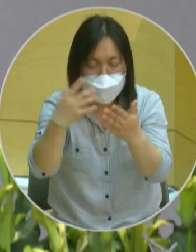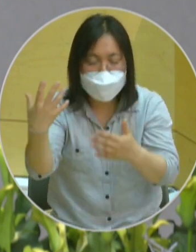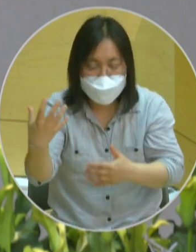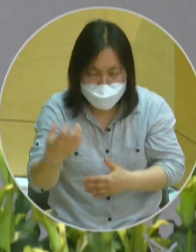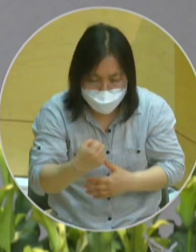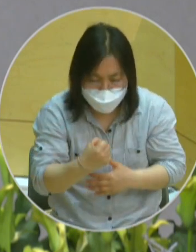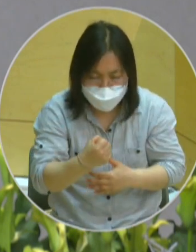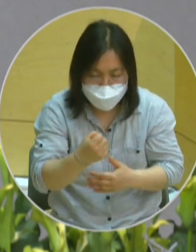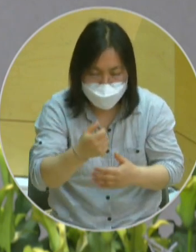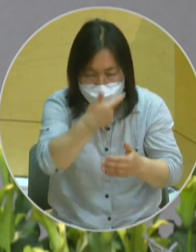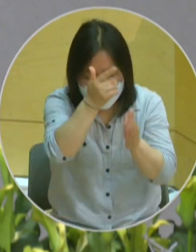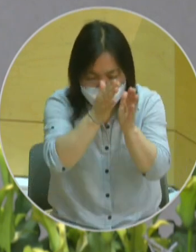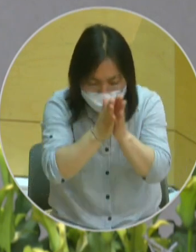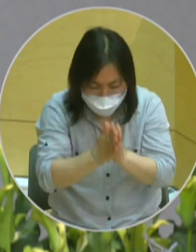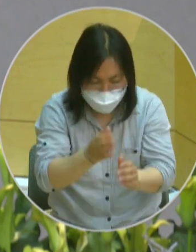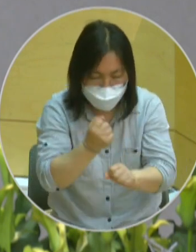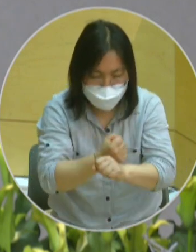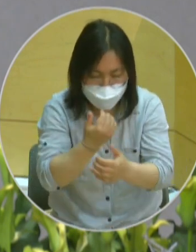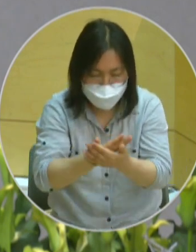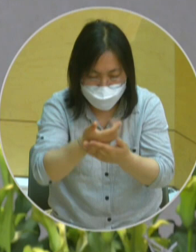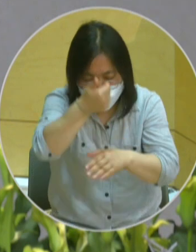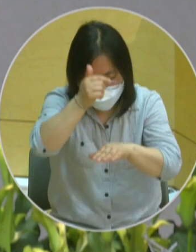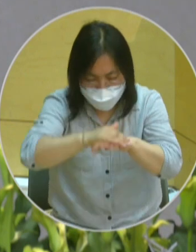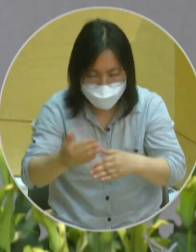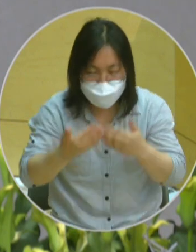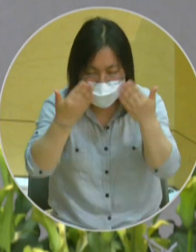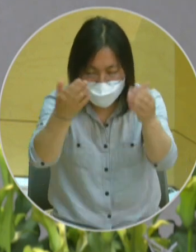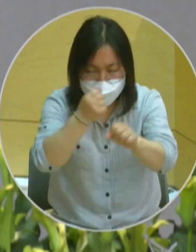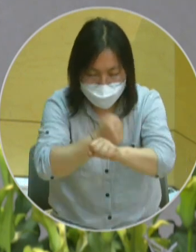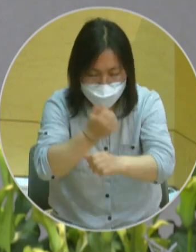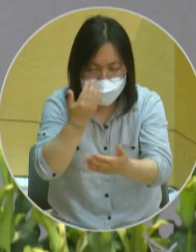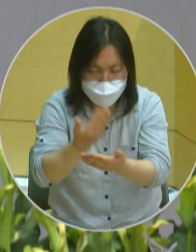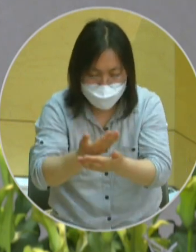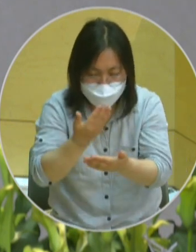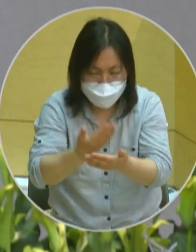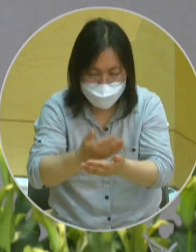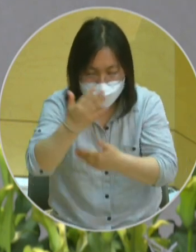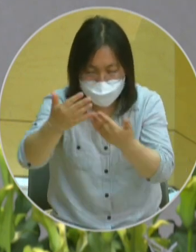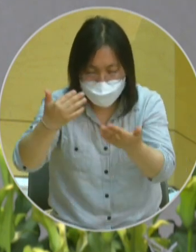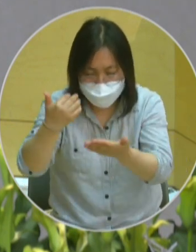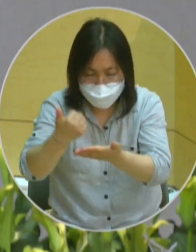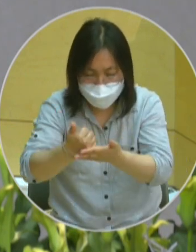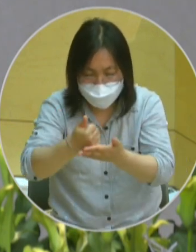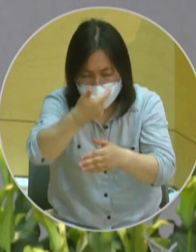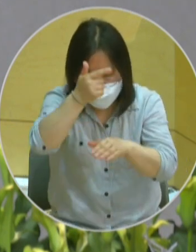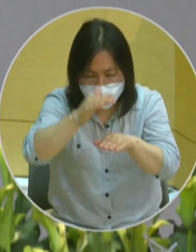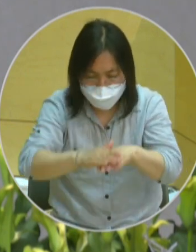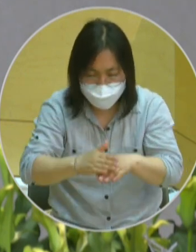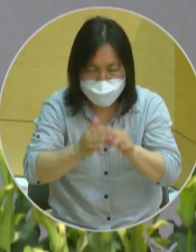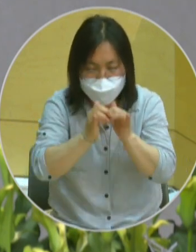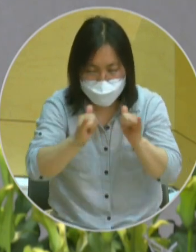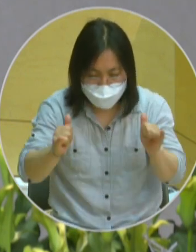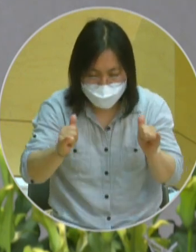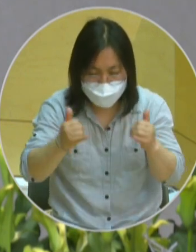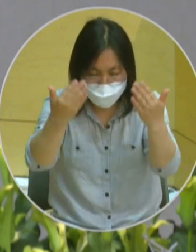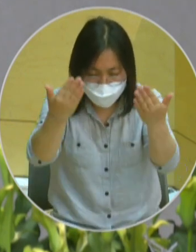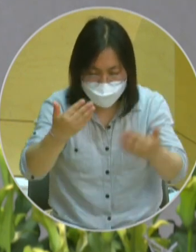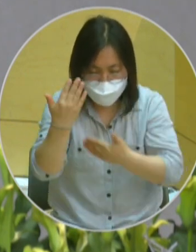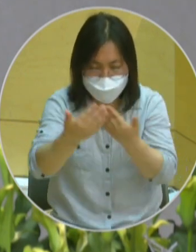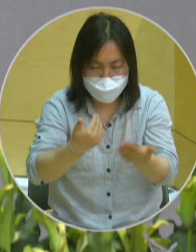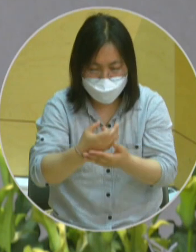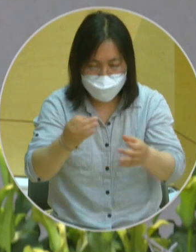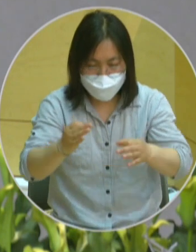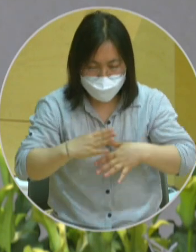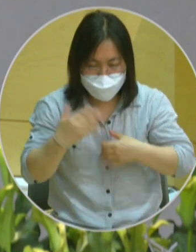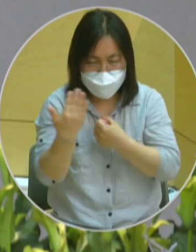간절히 매달리며 기도하게 하시고 예배 드리게 하여 주셔서 하나님, 예배자들에게 주시는 하나님의 놀라운 은혜가